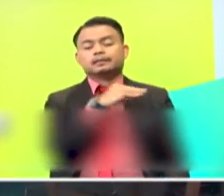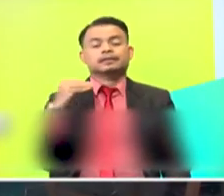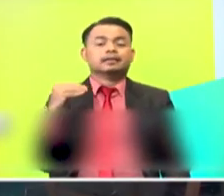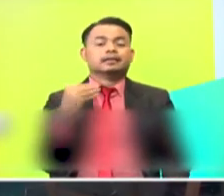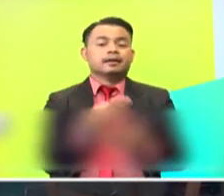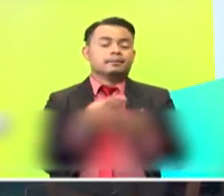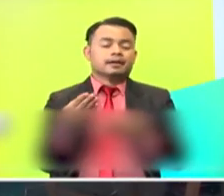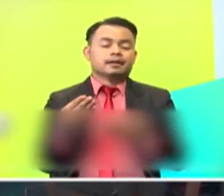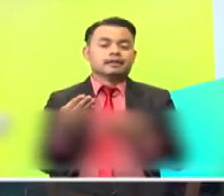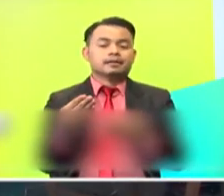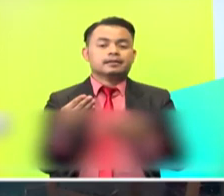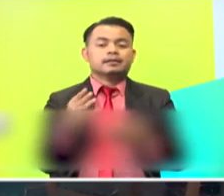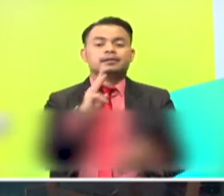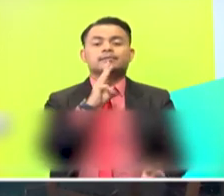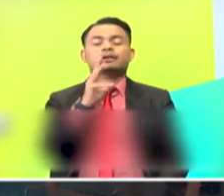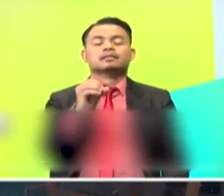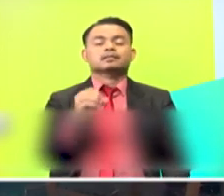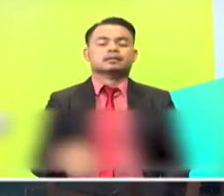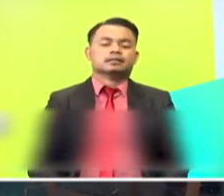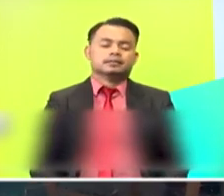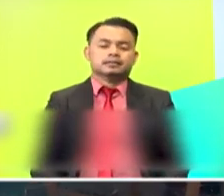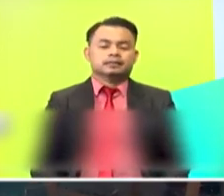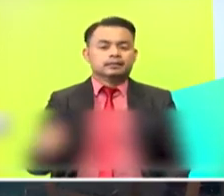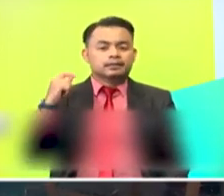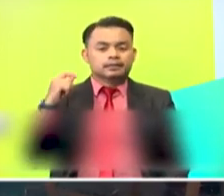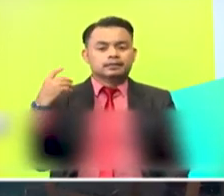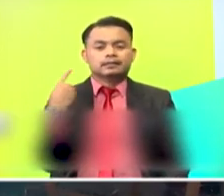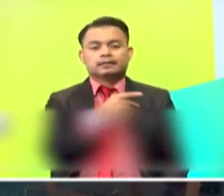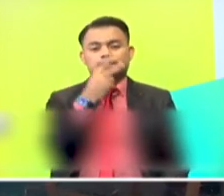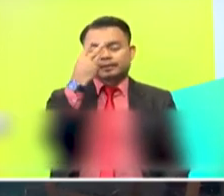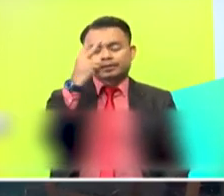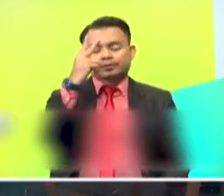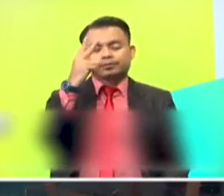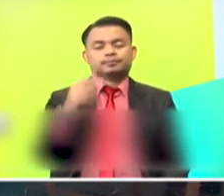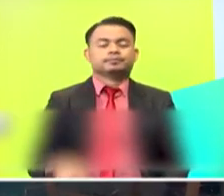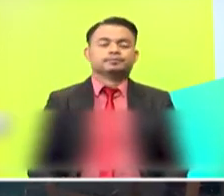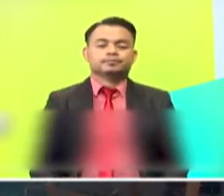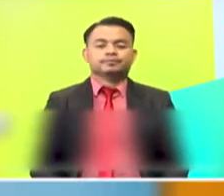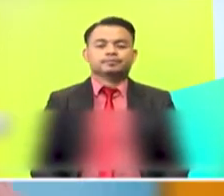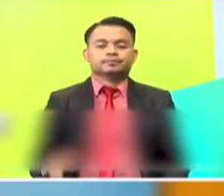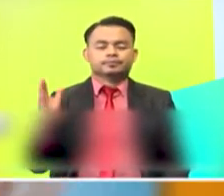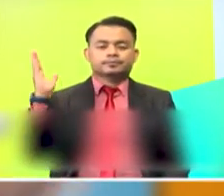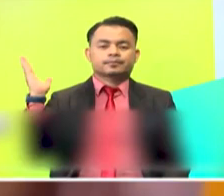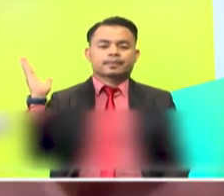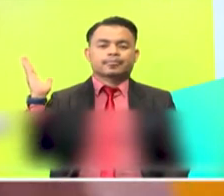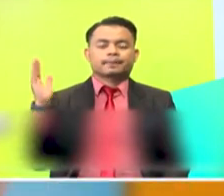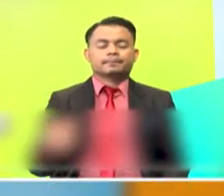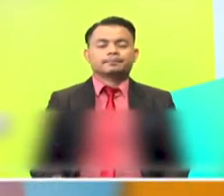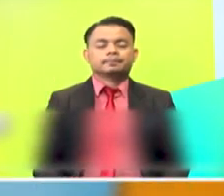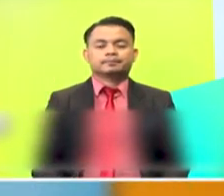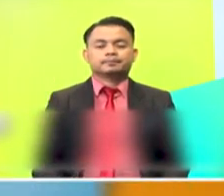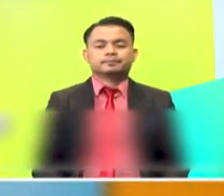ada yang pertama seperti sebentar tadi kita lihat kacang panggang ada kabar camp panggang nih ilah